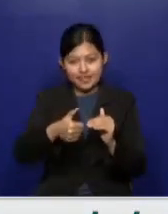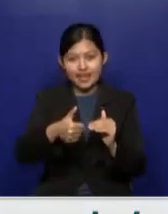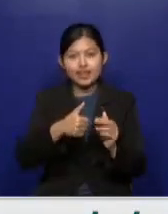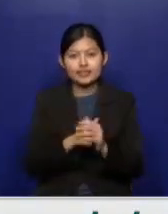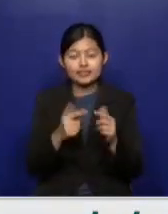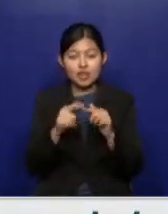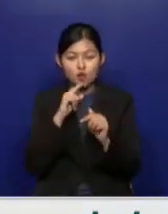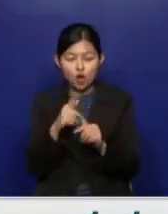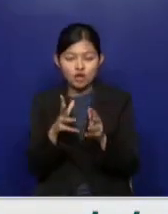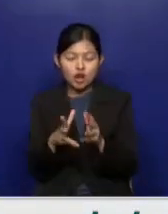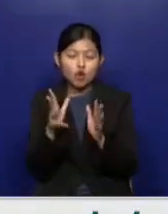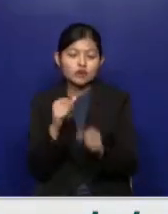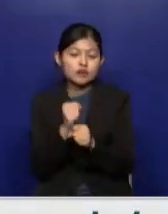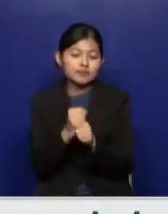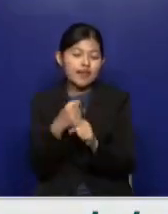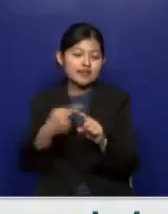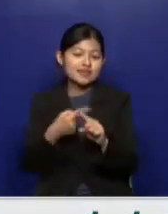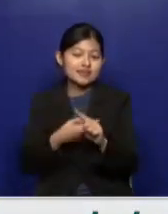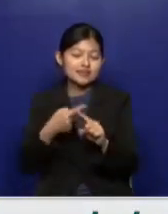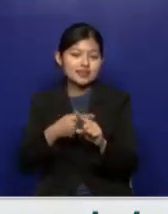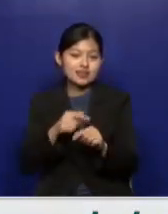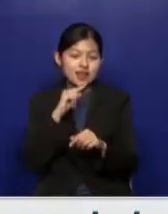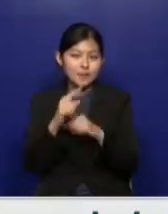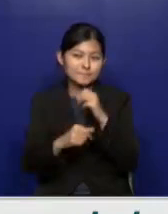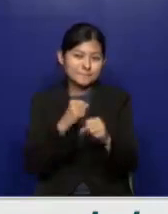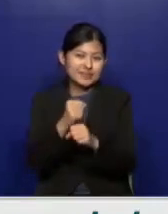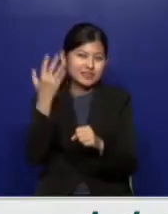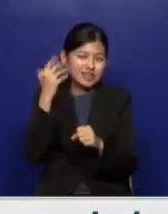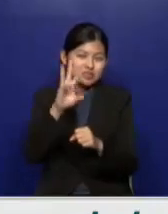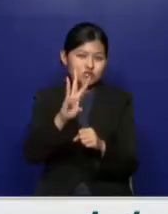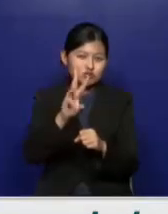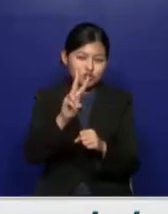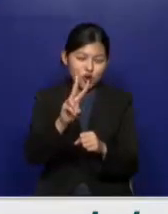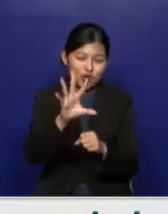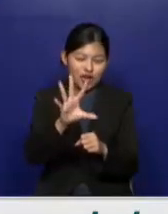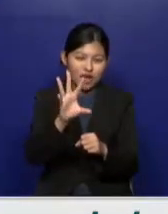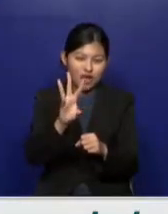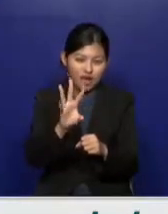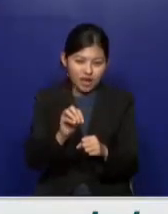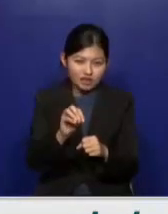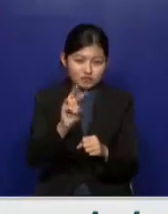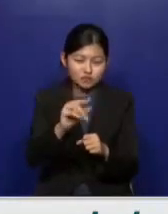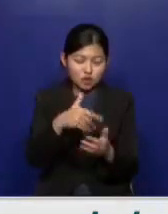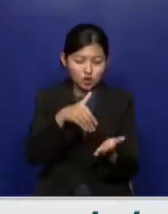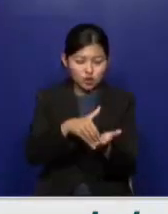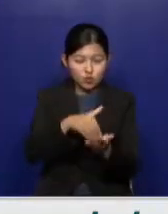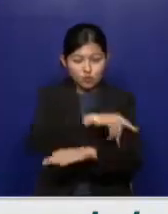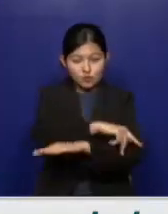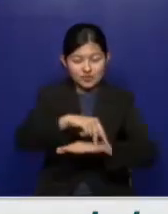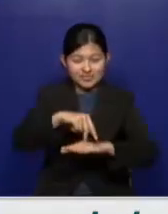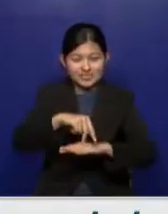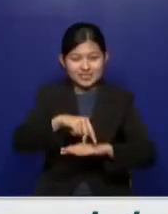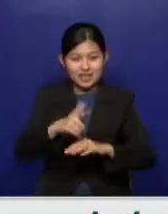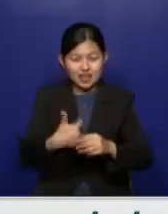นของลูกจ้างประจำในปี2552กรมบัญชีกลางได้ประกาศระเบียบขึ้นม